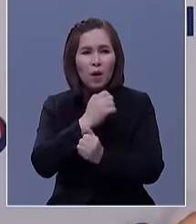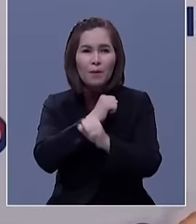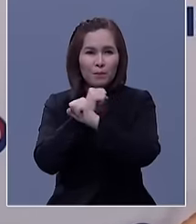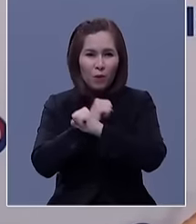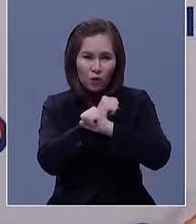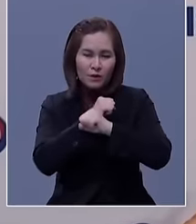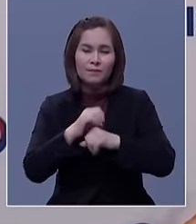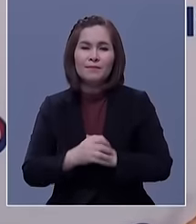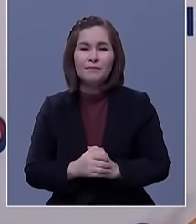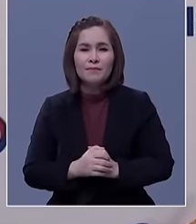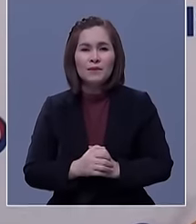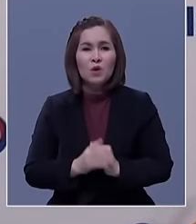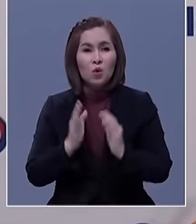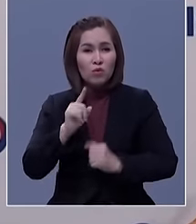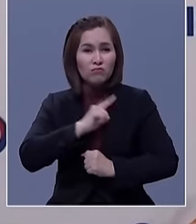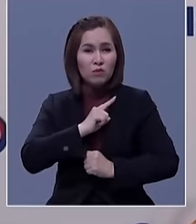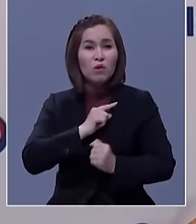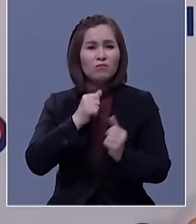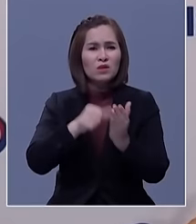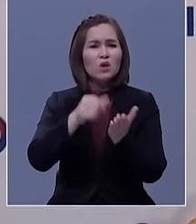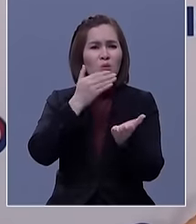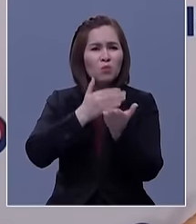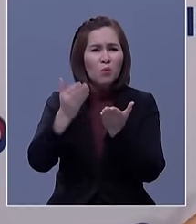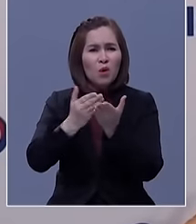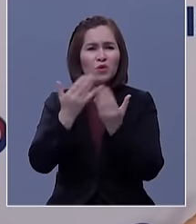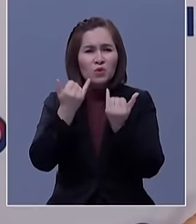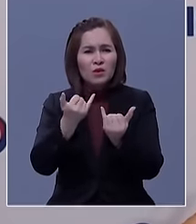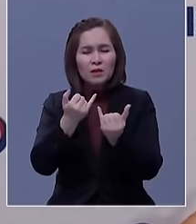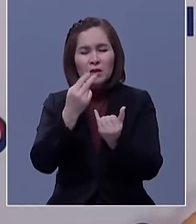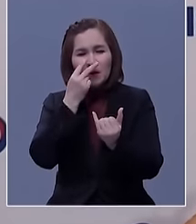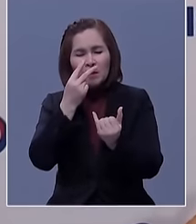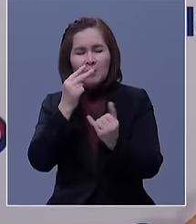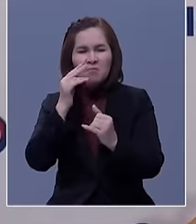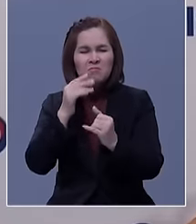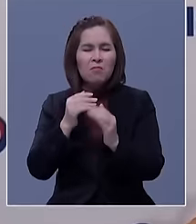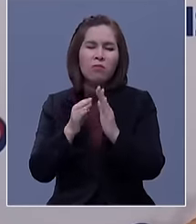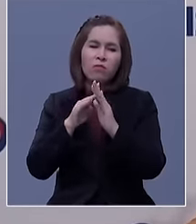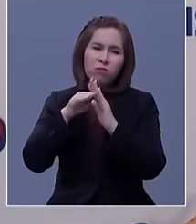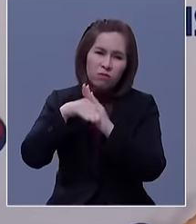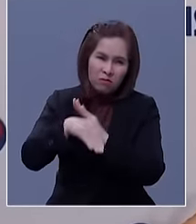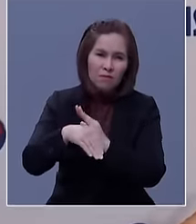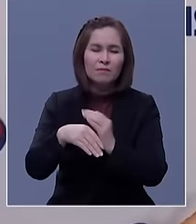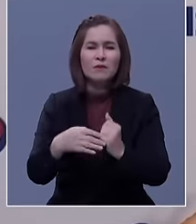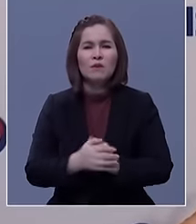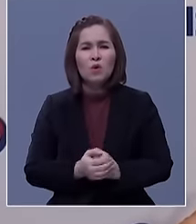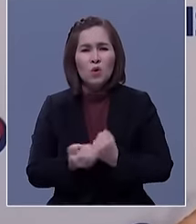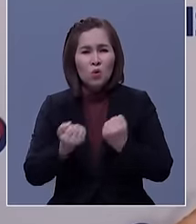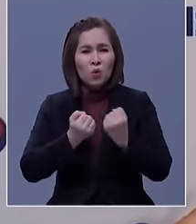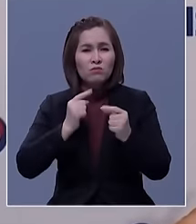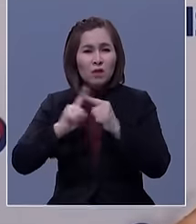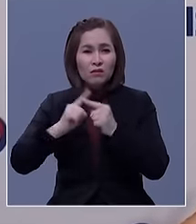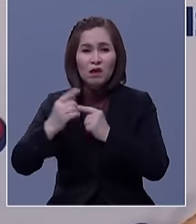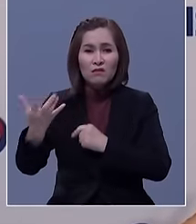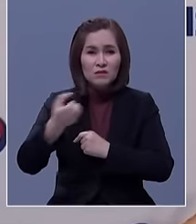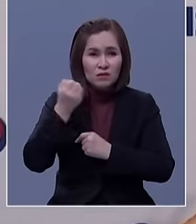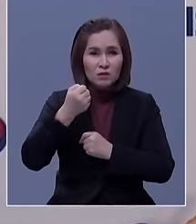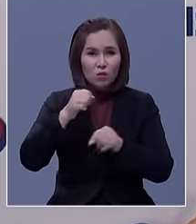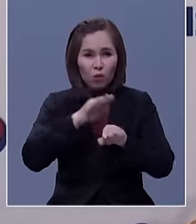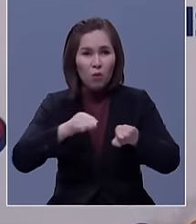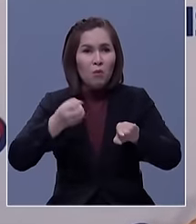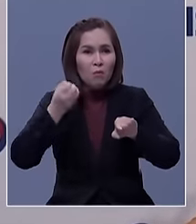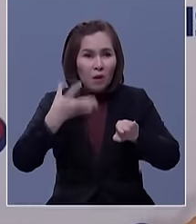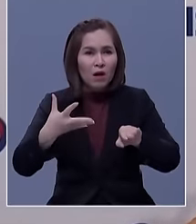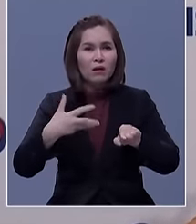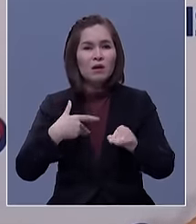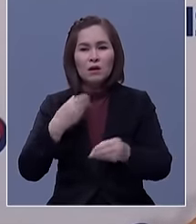สามารถชำระหนี้ของลูกค้าในปัจจุบันเนี่ยมันเริ่มด้อยลงค่าค่าลงเพราะั้นปริมาณรดยึดในระบบก็สูงขึ้นพอปริมาณรดยึดในระบบสูงขายต่อ